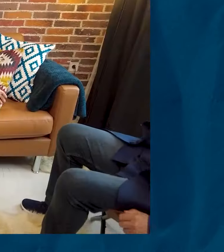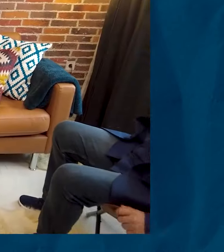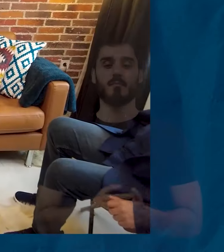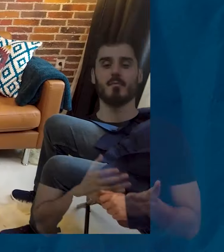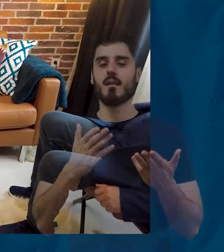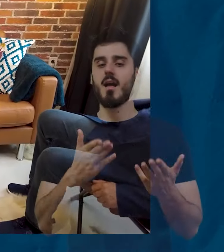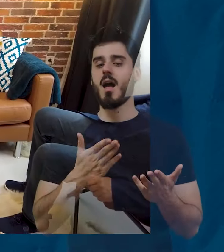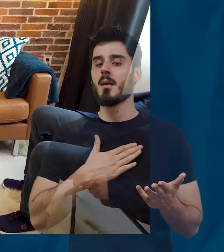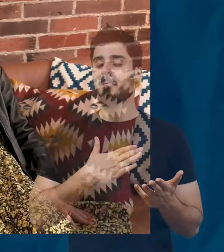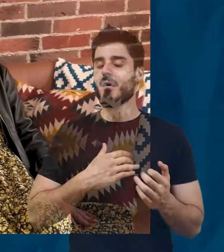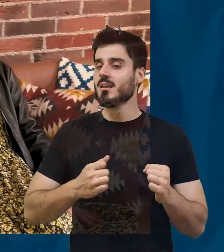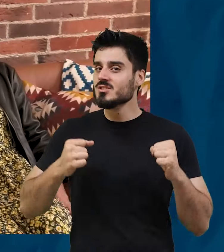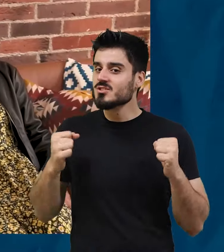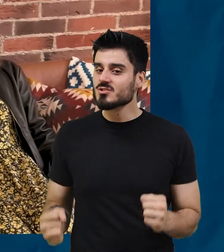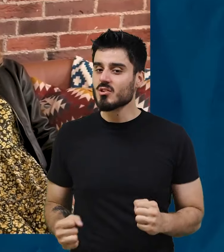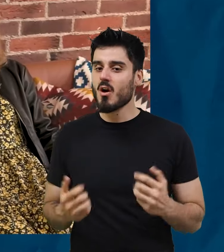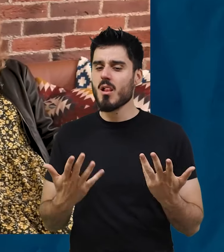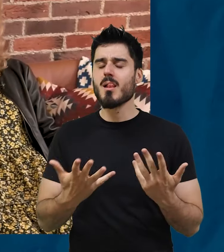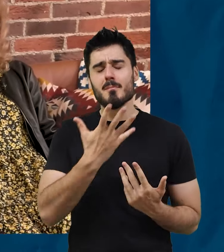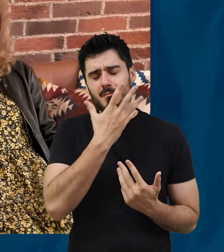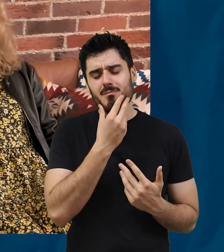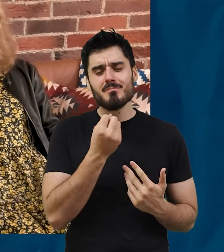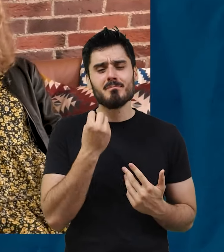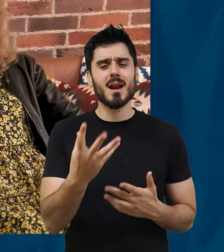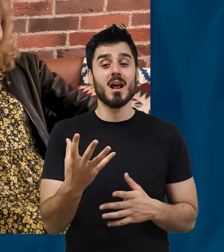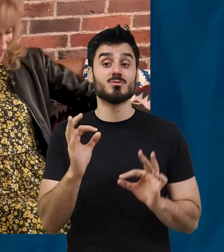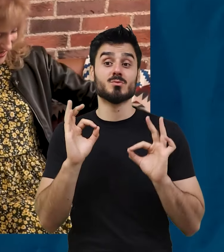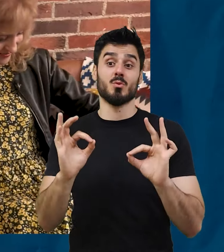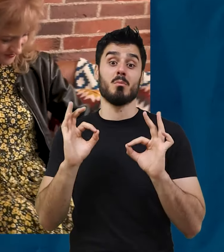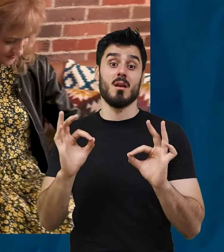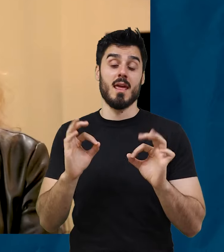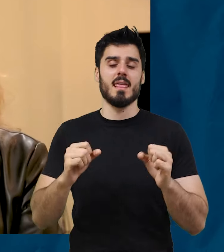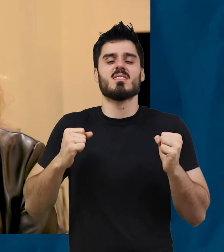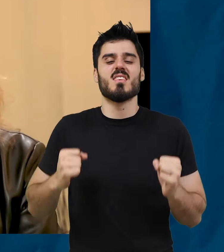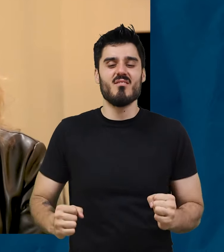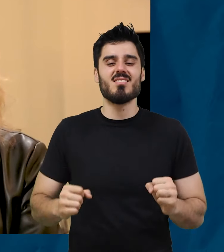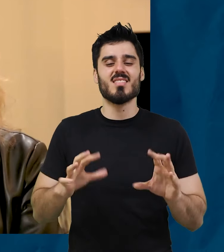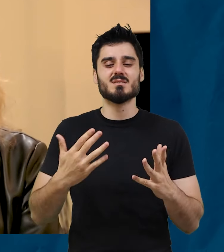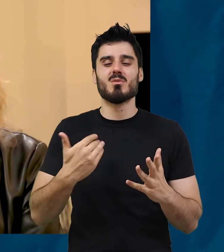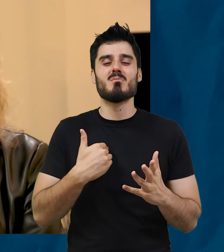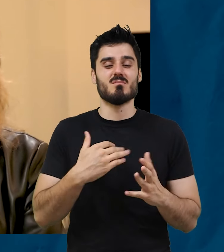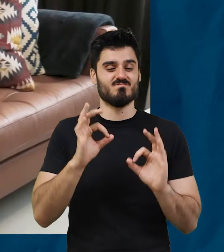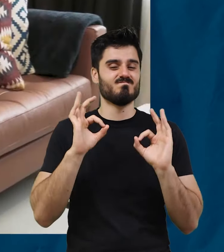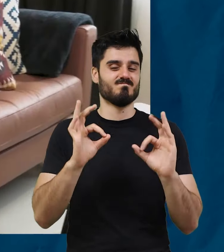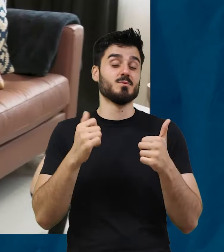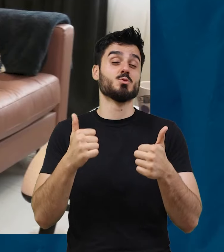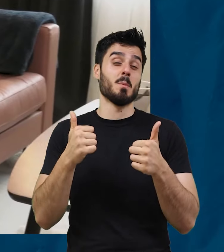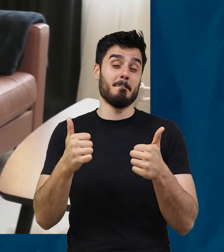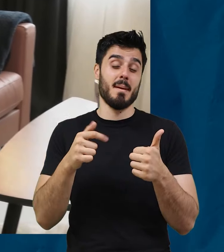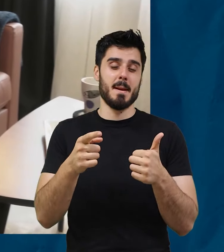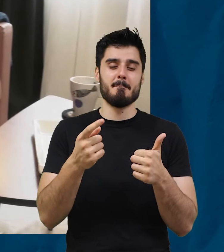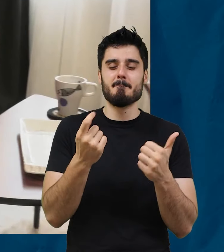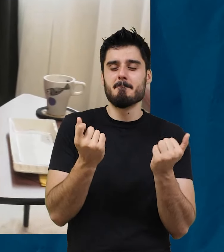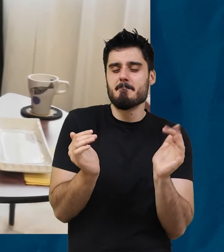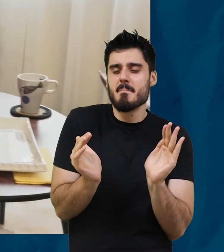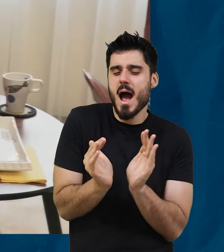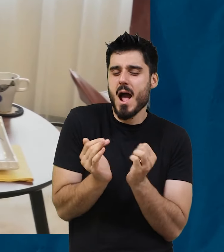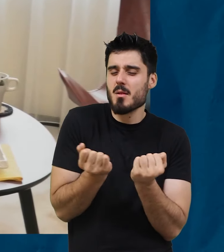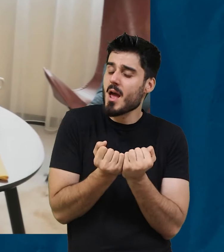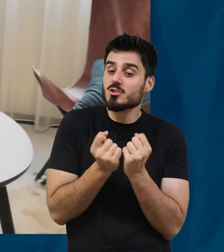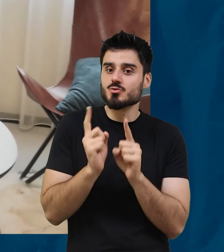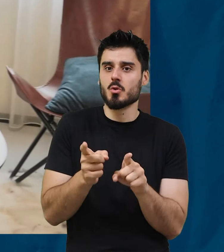Вау! Имаме си дълбочина. Да, прекрасно. Имаме си кожа. Много добре. Дивана според мен е супер, точно за това малко